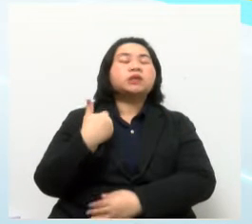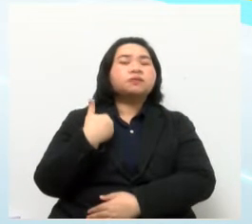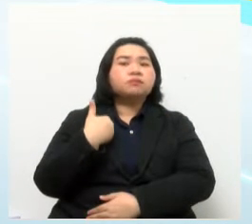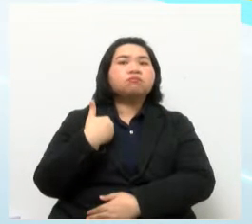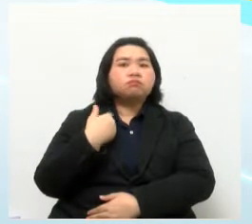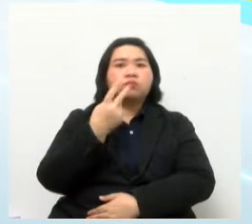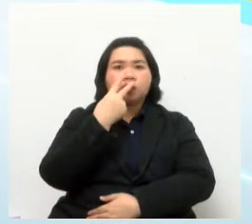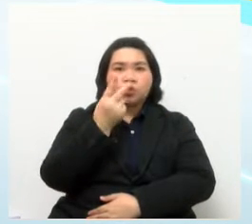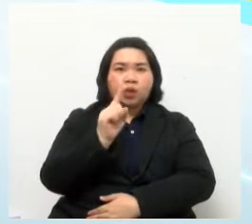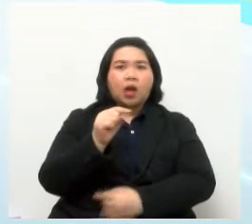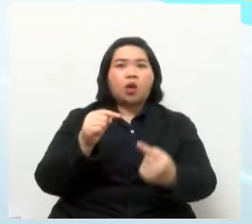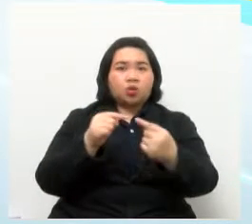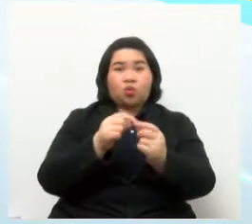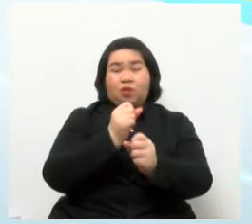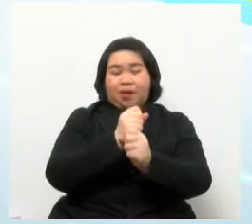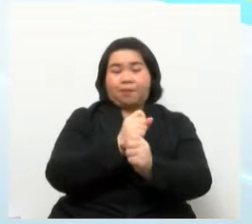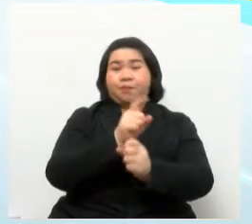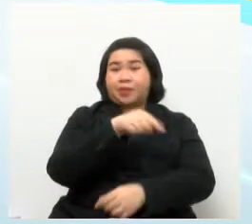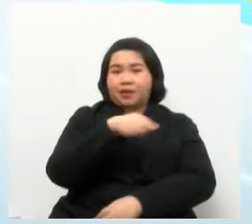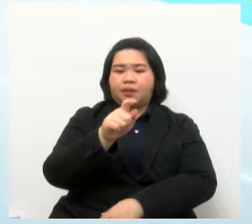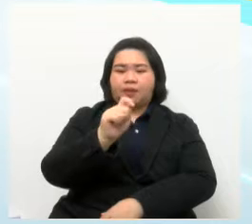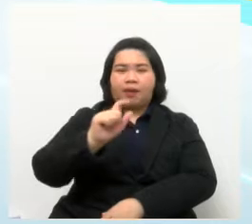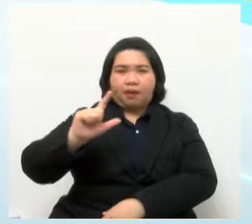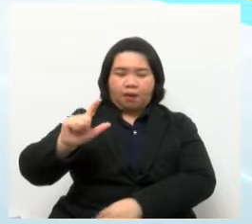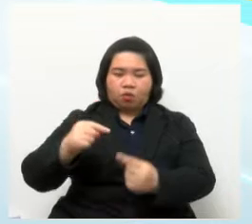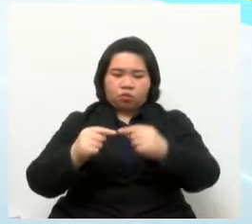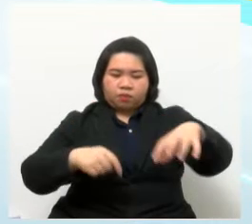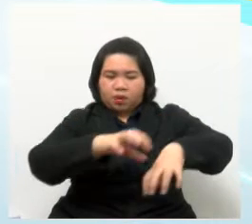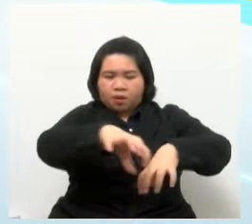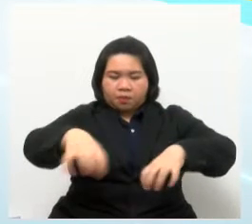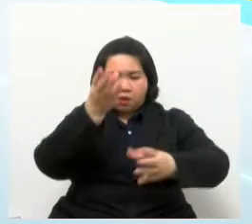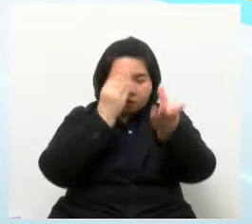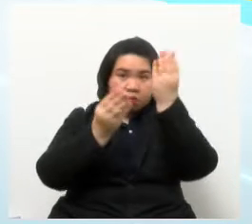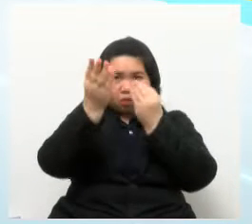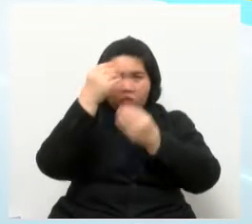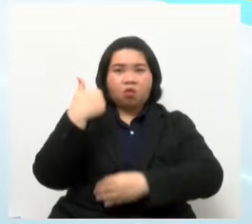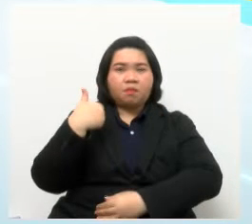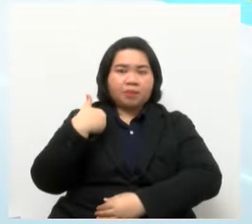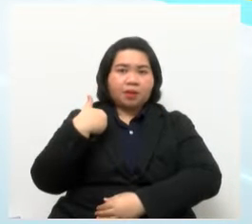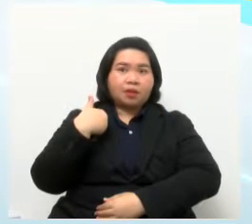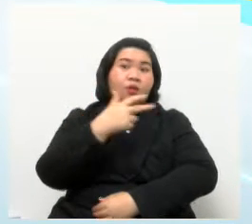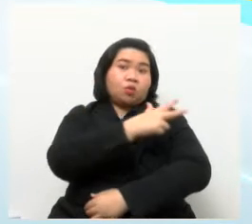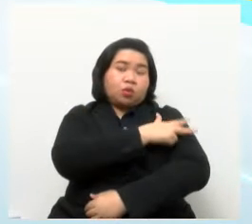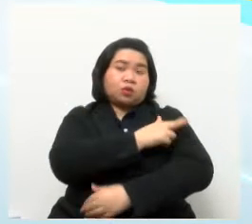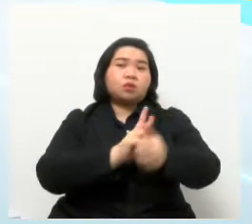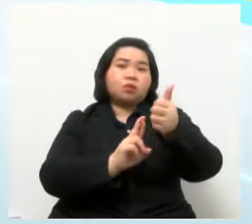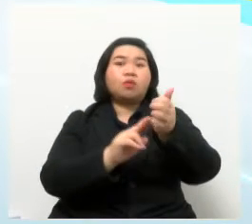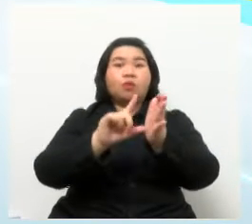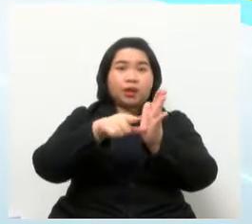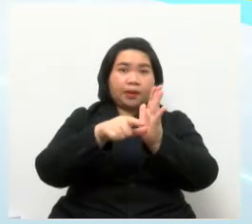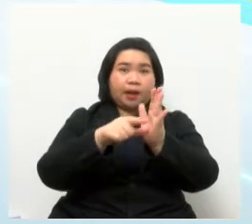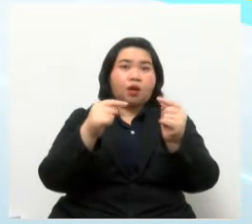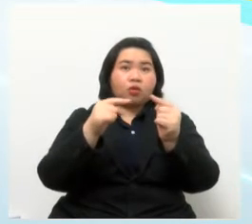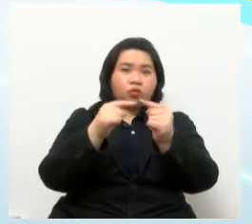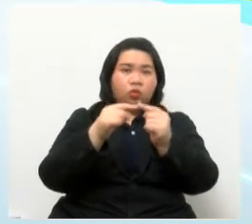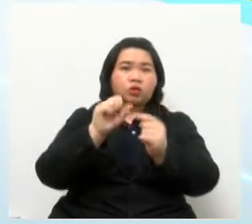คะไปดูการต่อยอด AL บูรณาการแหล่งเรียนรู้นะคะโดยท่านดร.เกตทิพย์สุภวณีค่ะท่านรองเลขาธิการคณะกรรมการการศึกษา